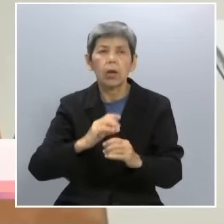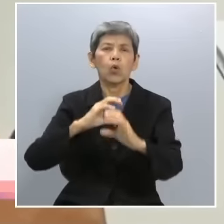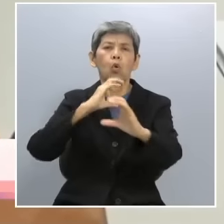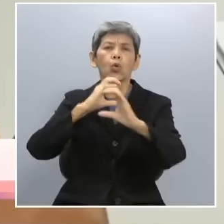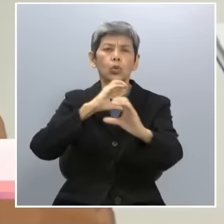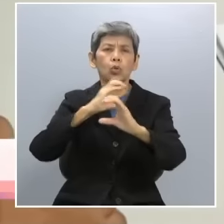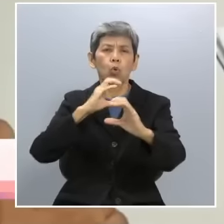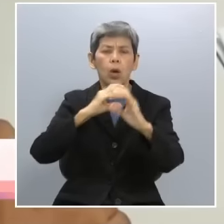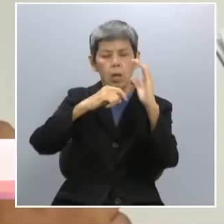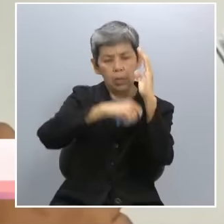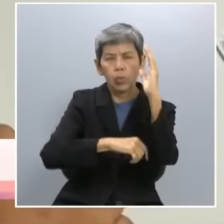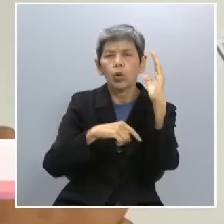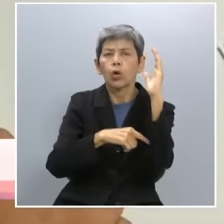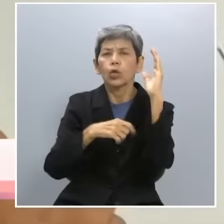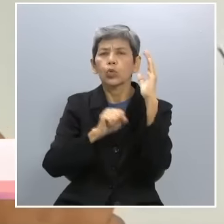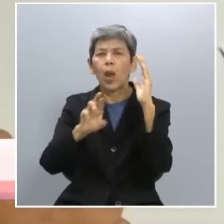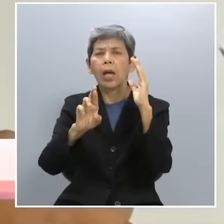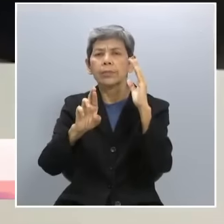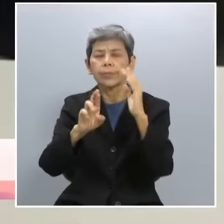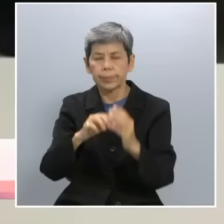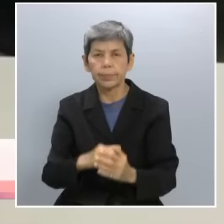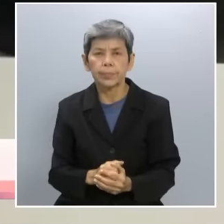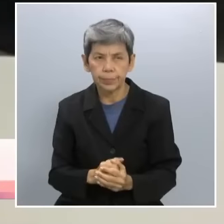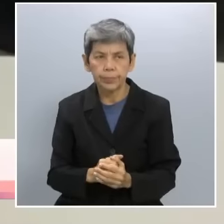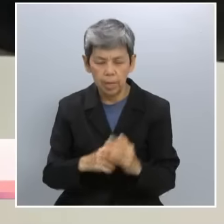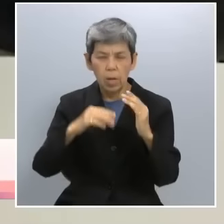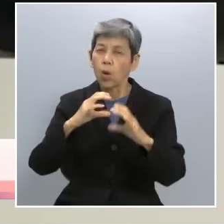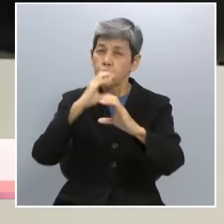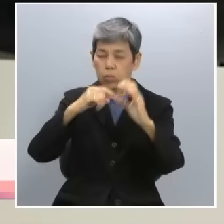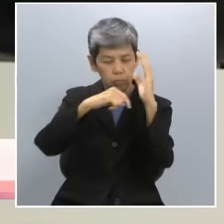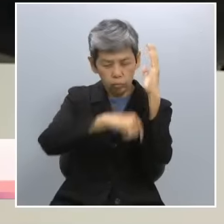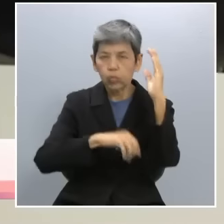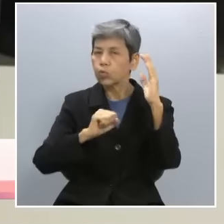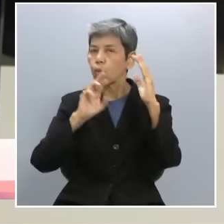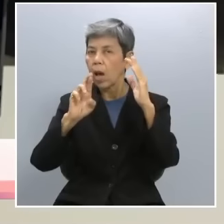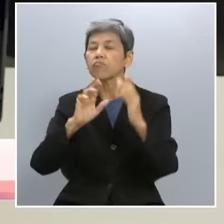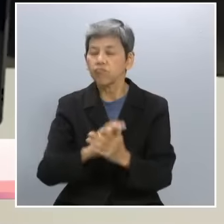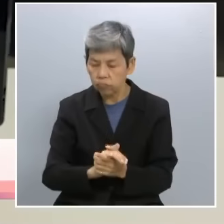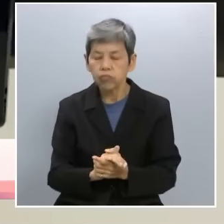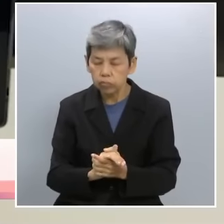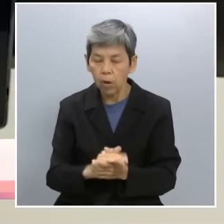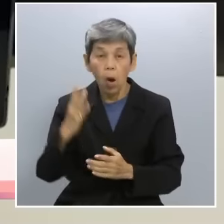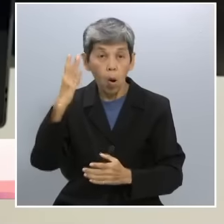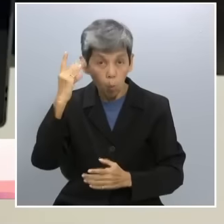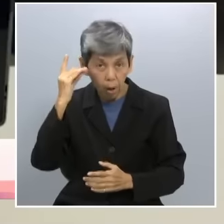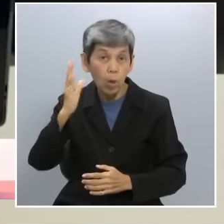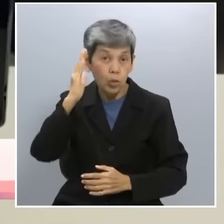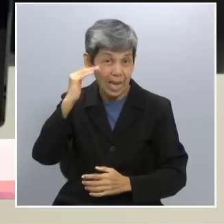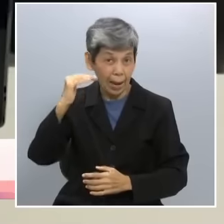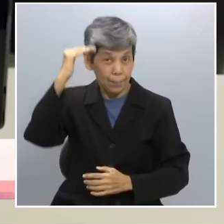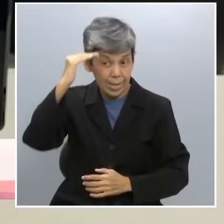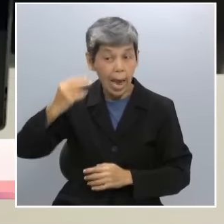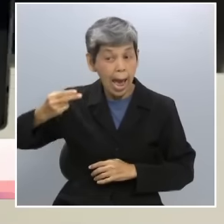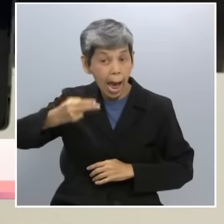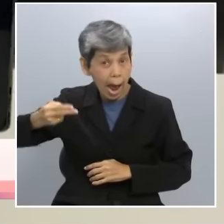หัวหินไปสุราษฎร์แล้วอืขึ้นรถทัวร์ไปแล้วนะคะในทางคดีเมื่อวานนี้ทางพี่ชายกับหลาน